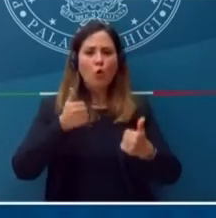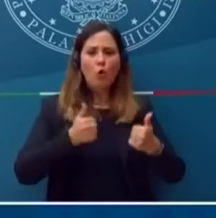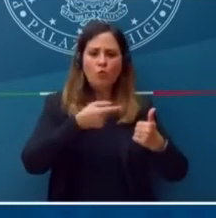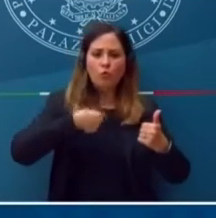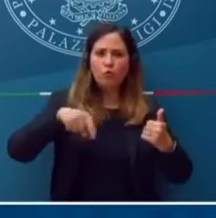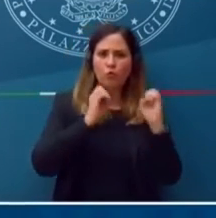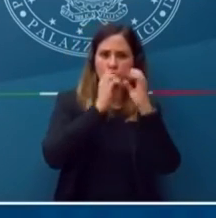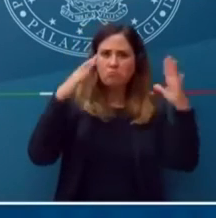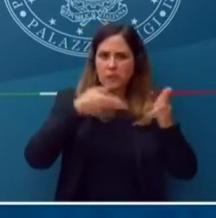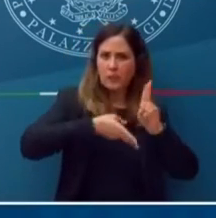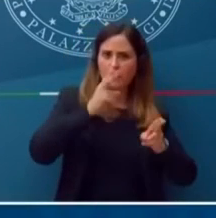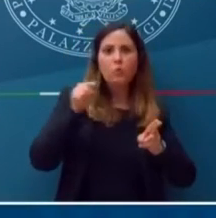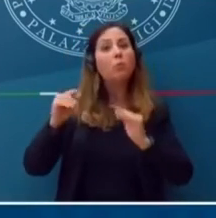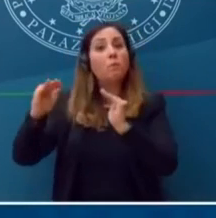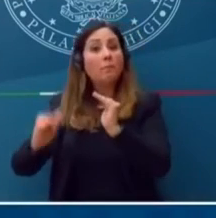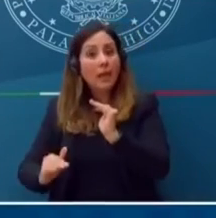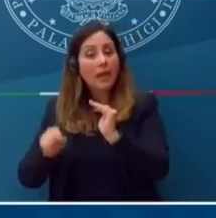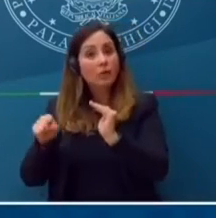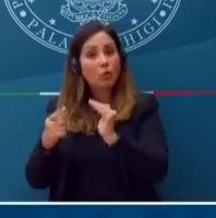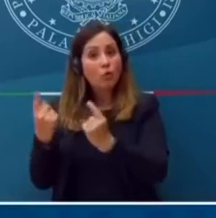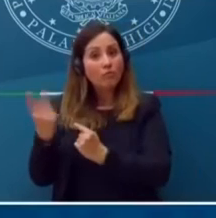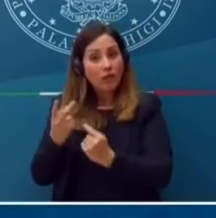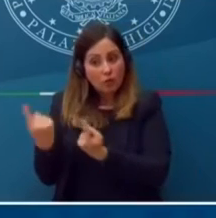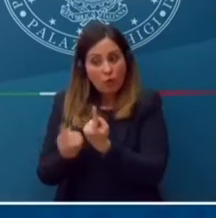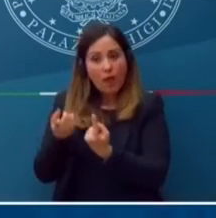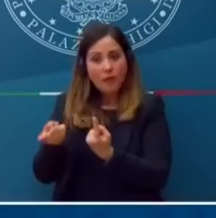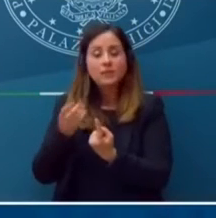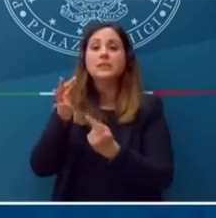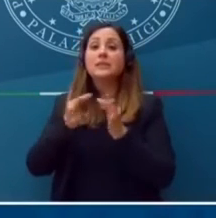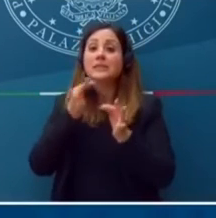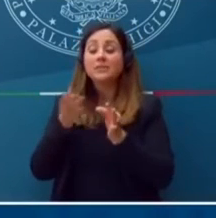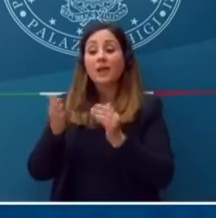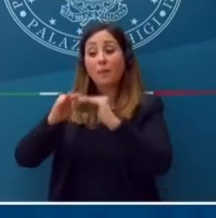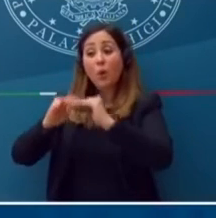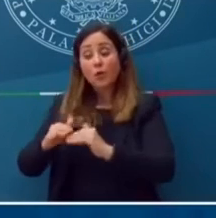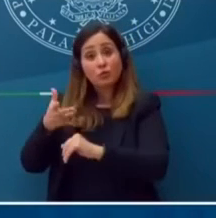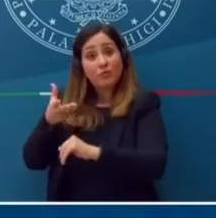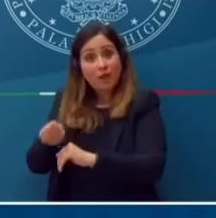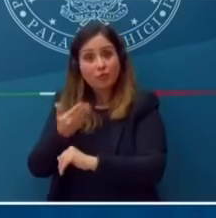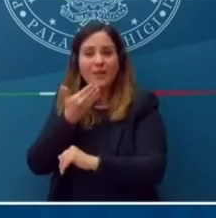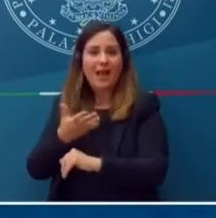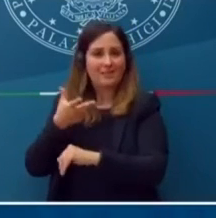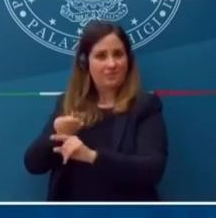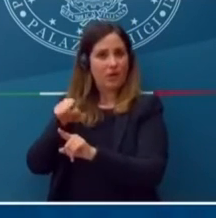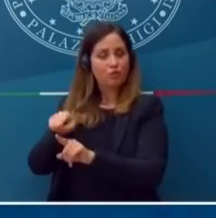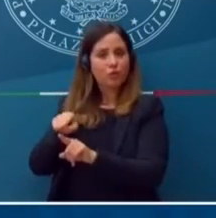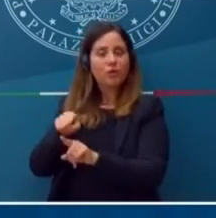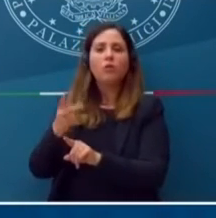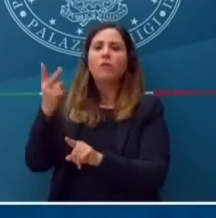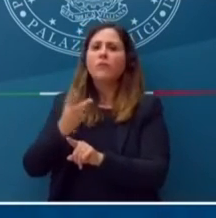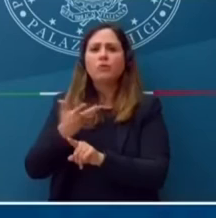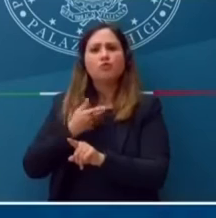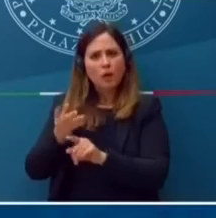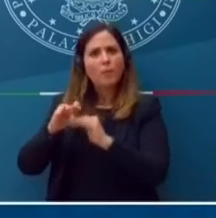il che indica l'effetto protettivo delle vaccinazioni anche sul rischio di sviluppo